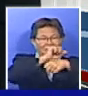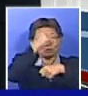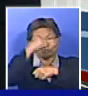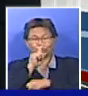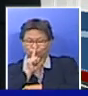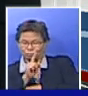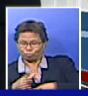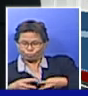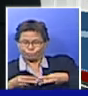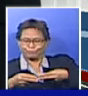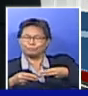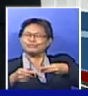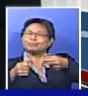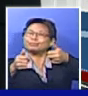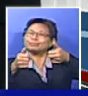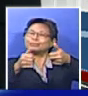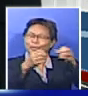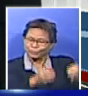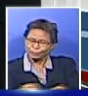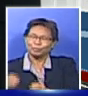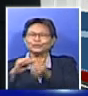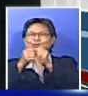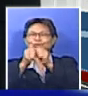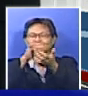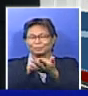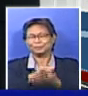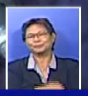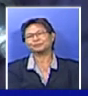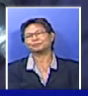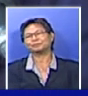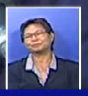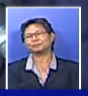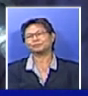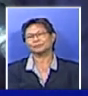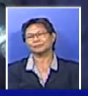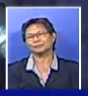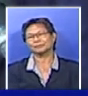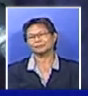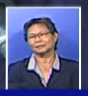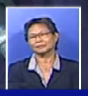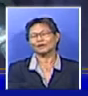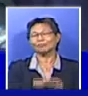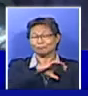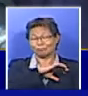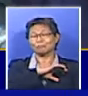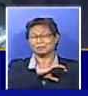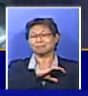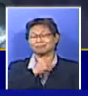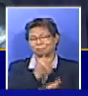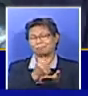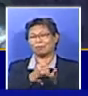memastikan kelancaran penganjuran Tamasha Dui Tahunan itu. Dan pihak PDRM juga